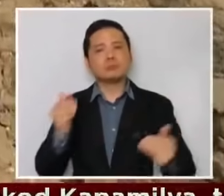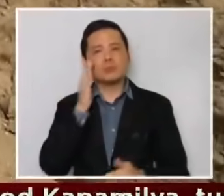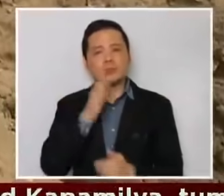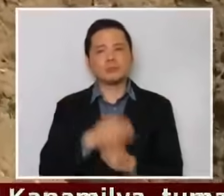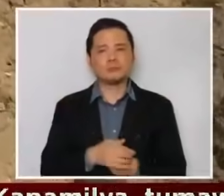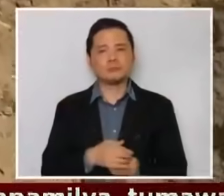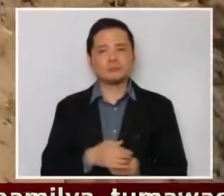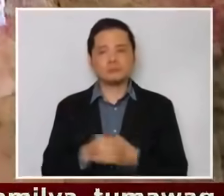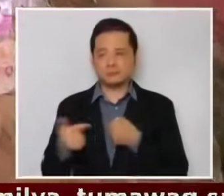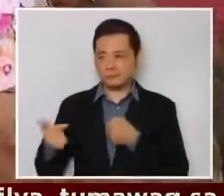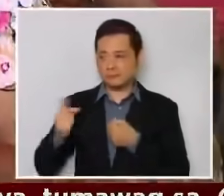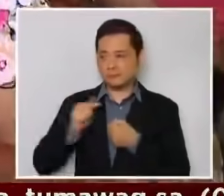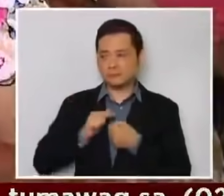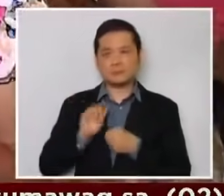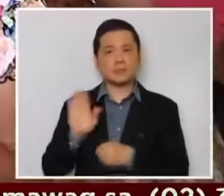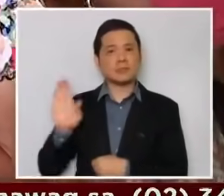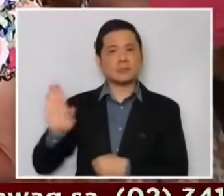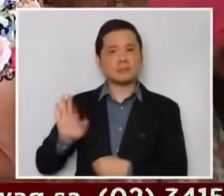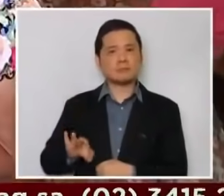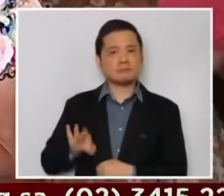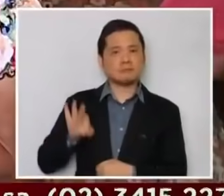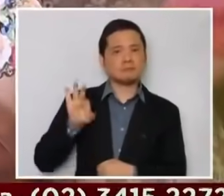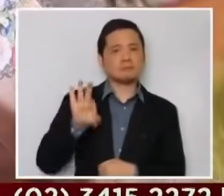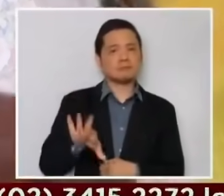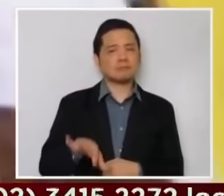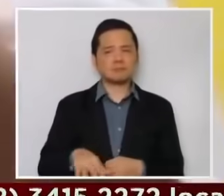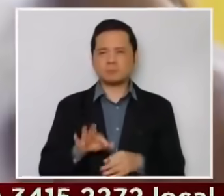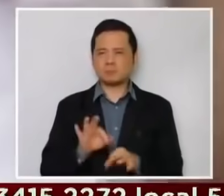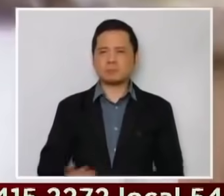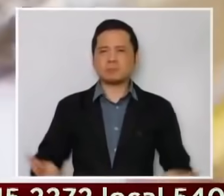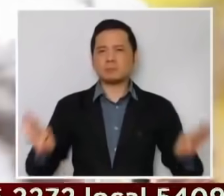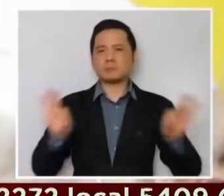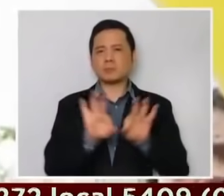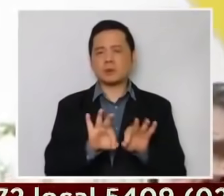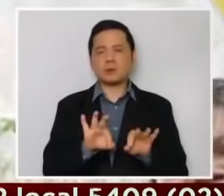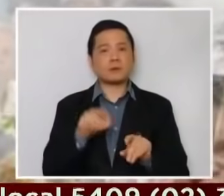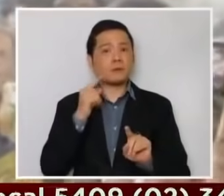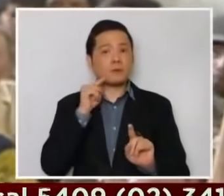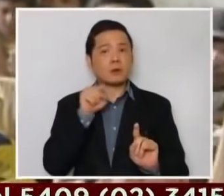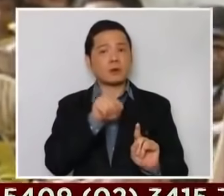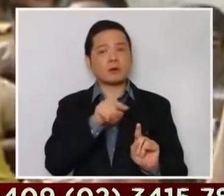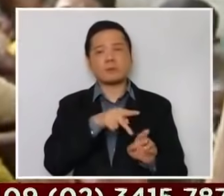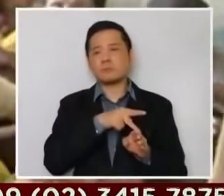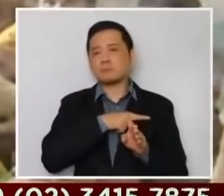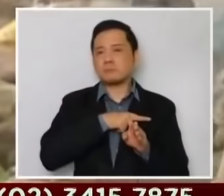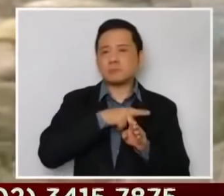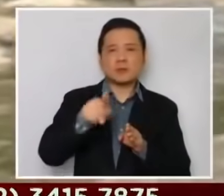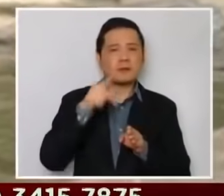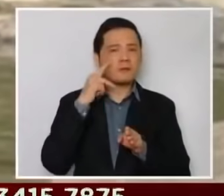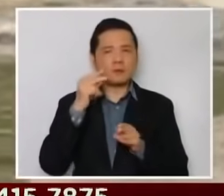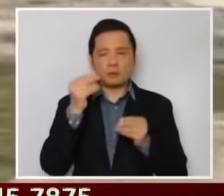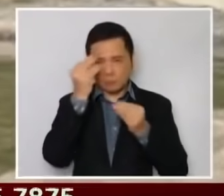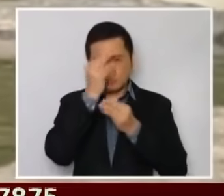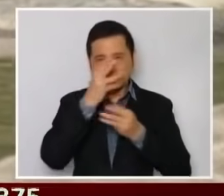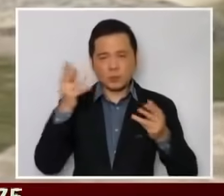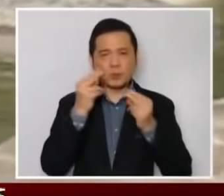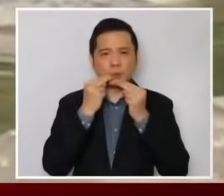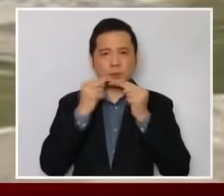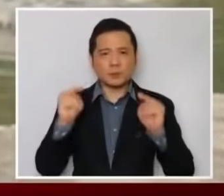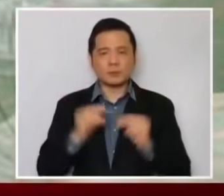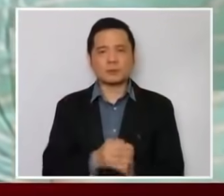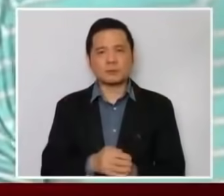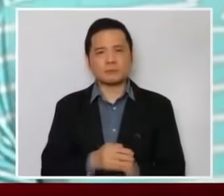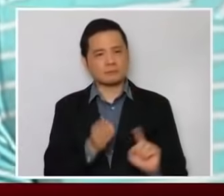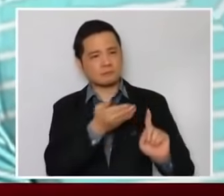ang kontribusyon ni Kabayan para manatiling nagbabaga ang industriya ng pagbabalita. Isa sa mga tunay